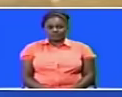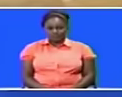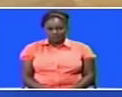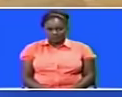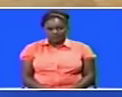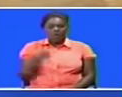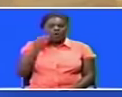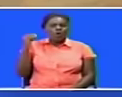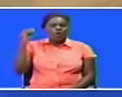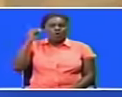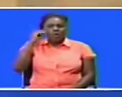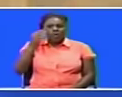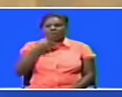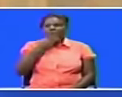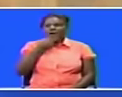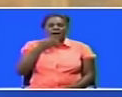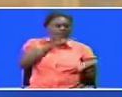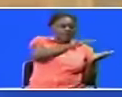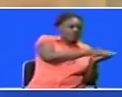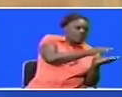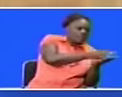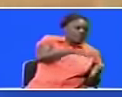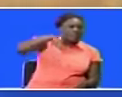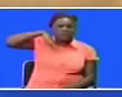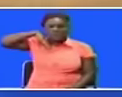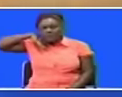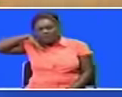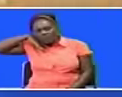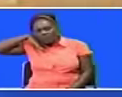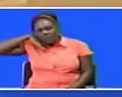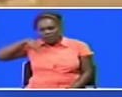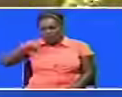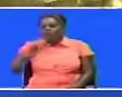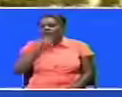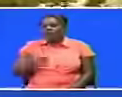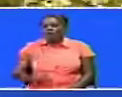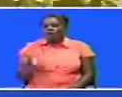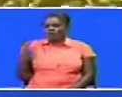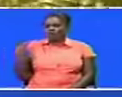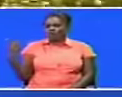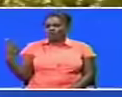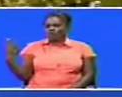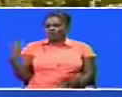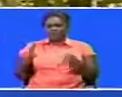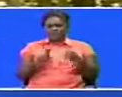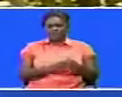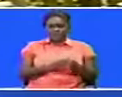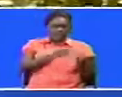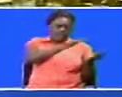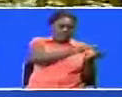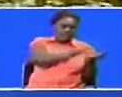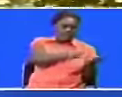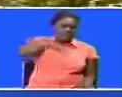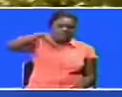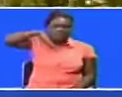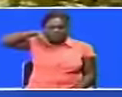Hili ni boma la mfugaji mbwa shupavu John Kagombe. Kagombe ni jamaa aliye na umri wa miaka 49 na ambaye amekuwa akifuga mbwa wakali